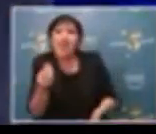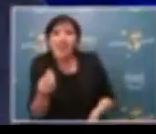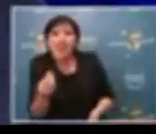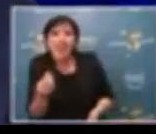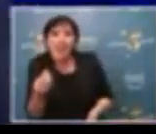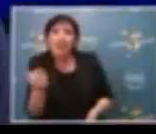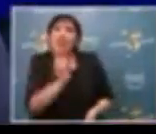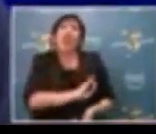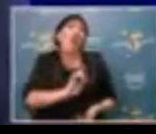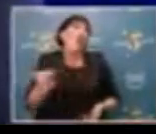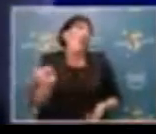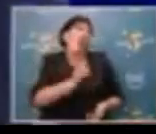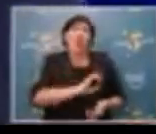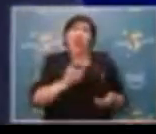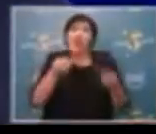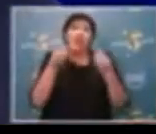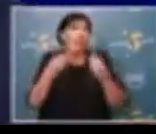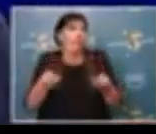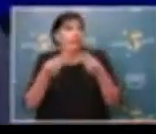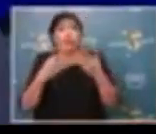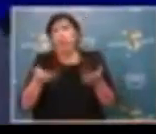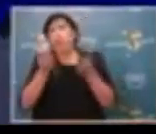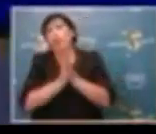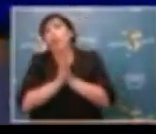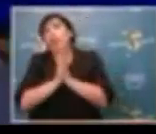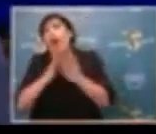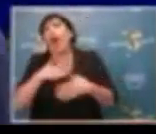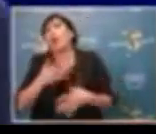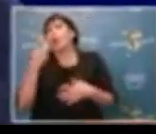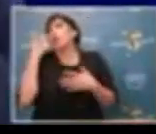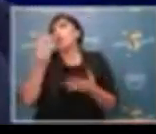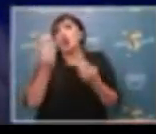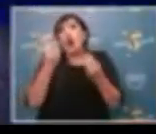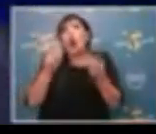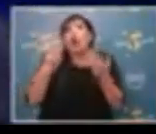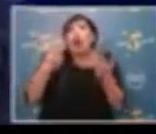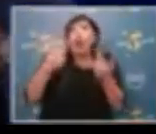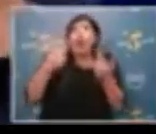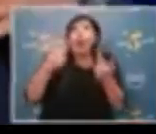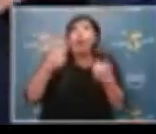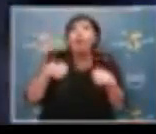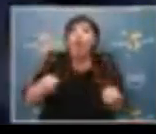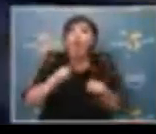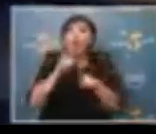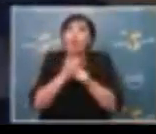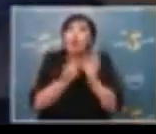Ma no, ma voglio dire, io non ce l'ho, per l'amor di Dio. Noi dobbiamo